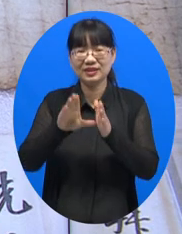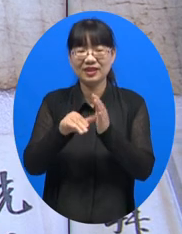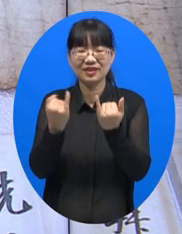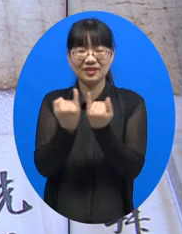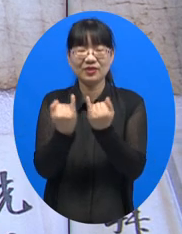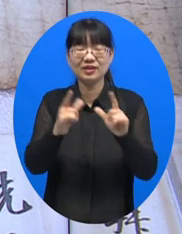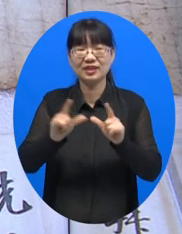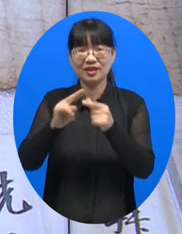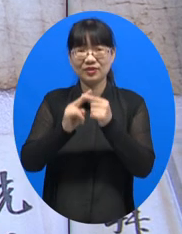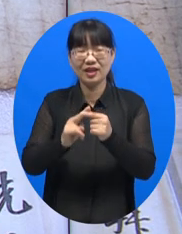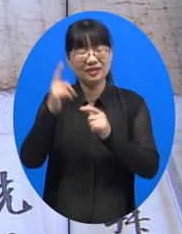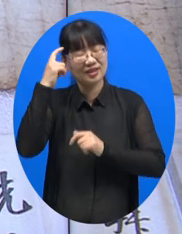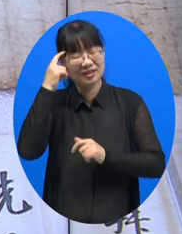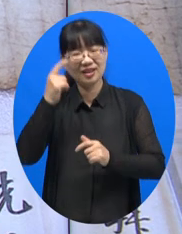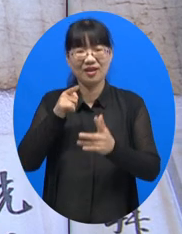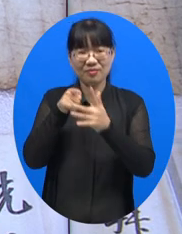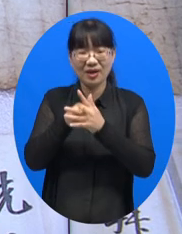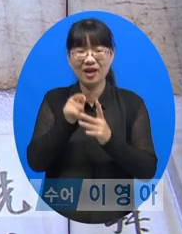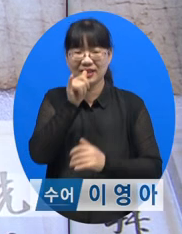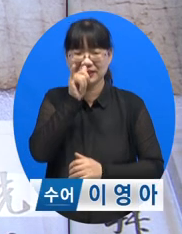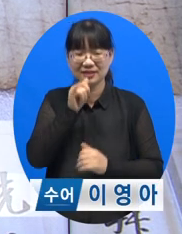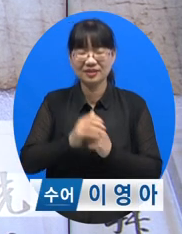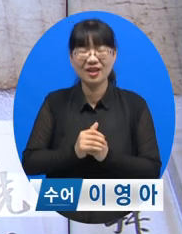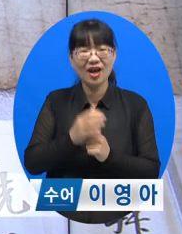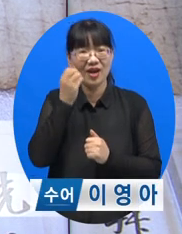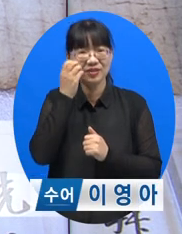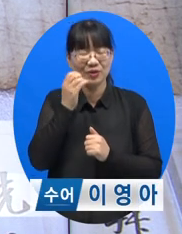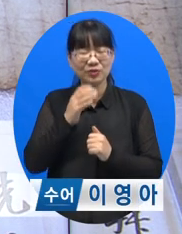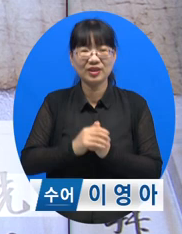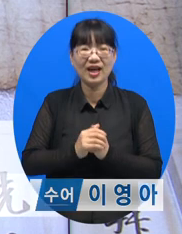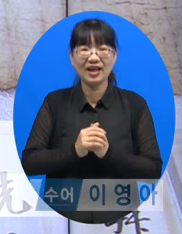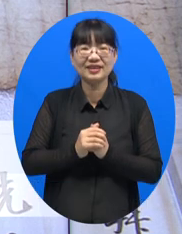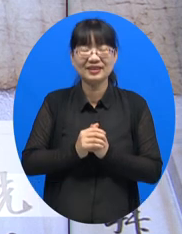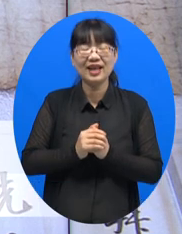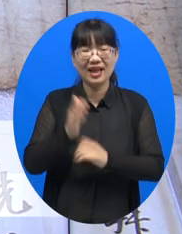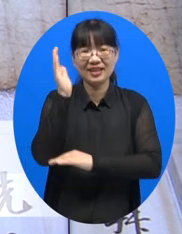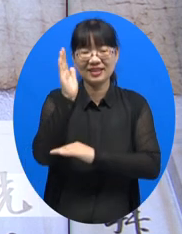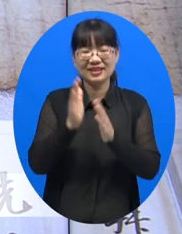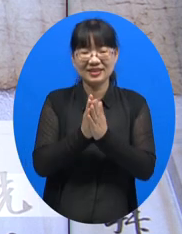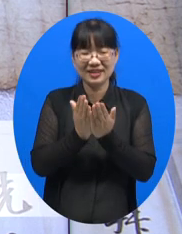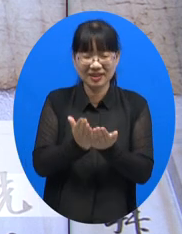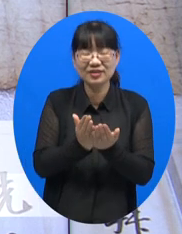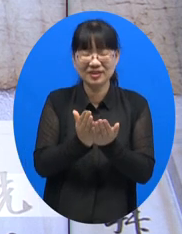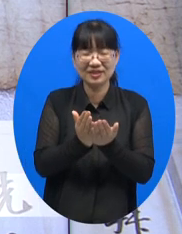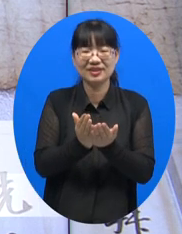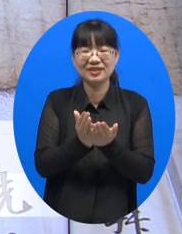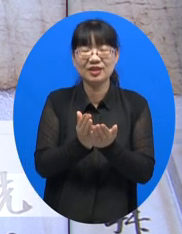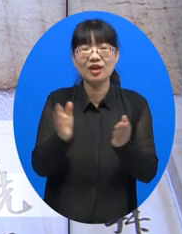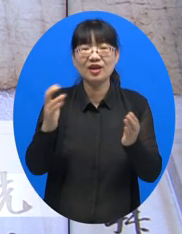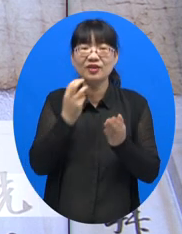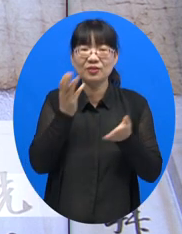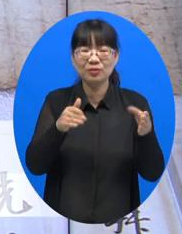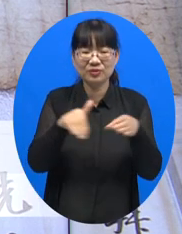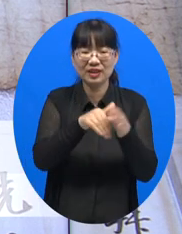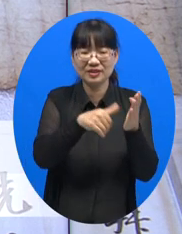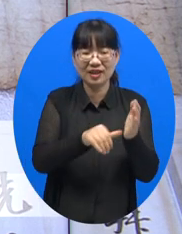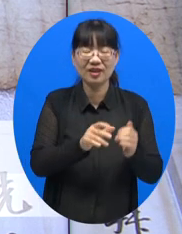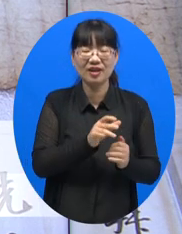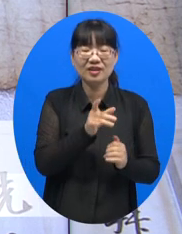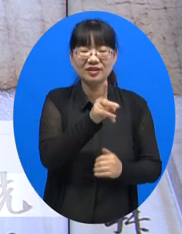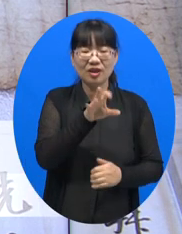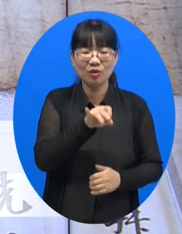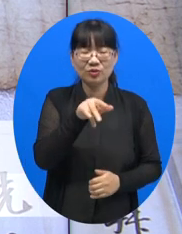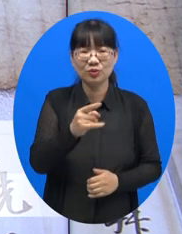조선시대 여성의 삶과 생각을 할 수 있는 희귀한 회고록 의 경우도 문화재가 됐습니다 영조와 정조의 통치 의식과